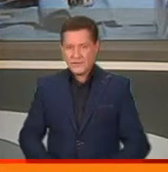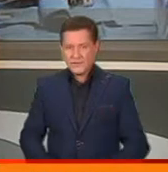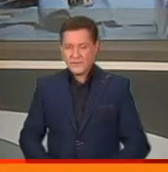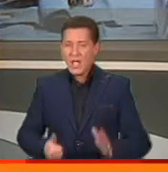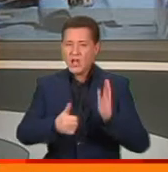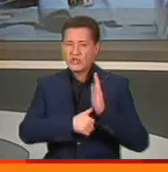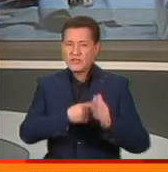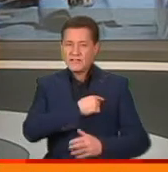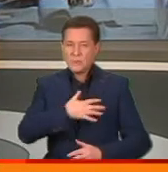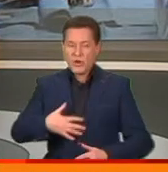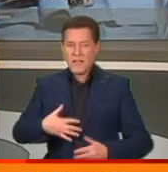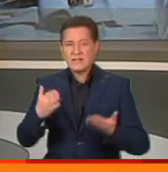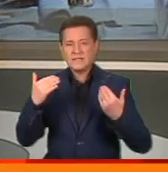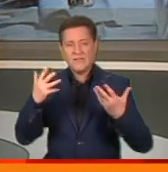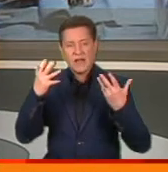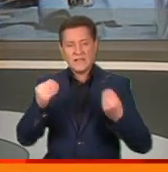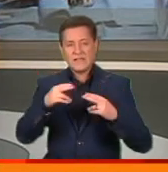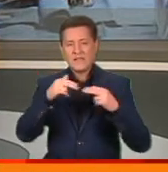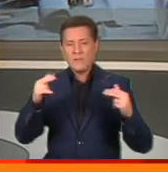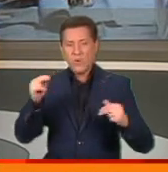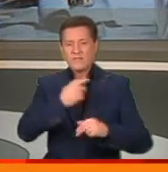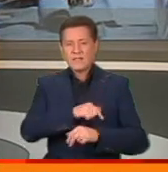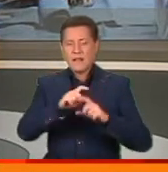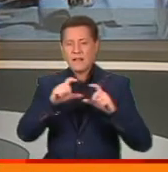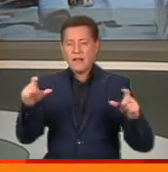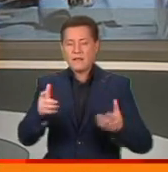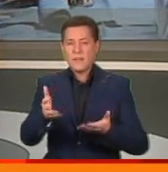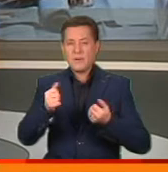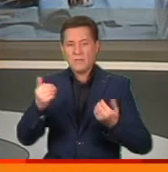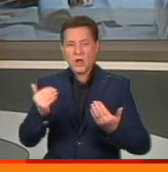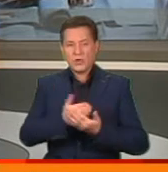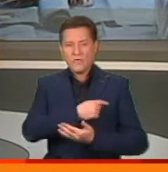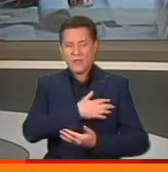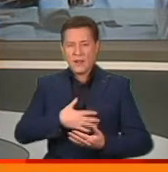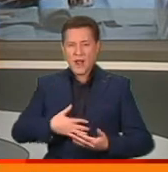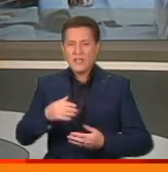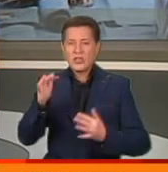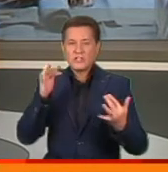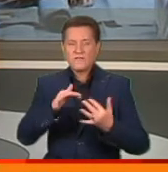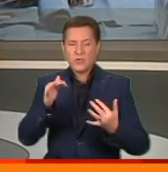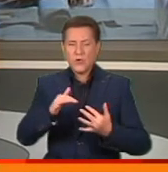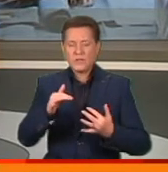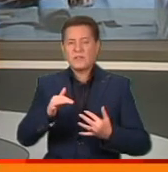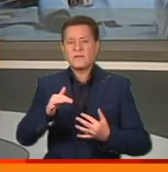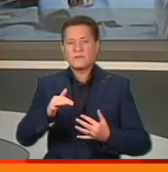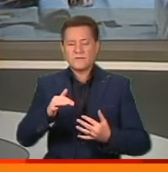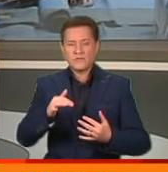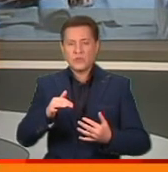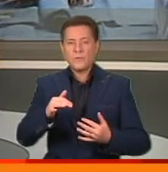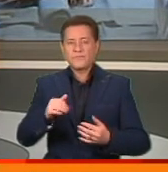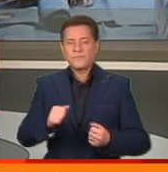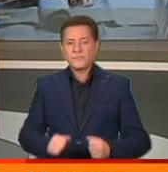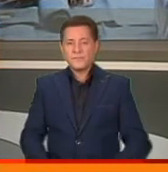6 поранених за вихідні. Дніпровська лікарня Мечникова приймає нові борти з фронту. Бійці із Авдіївки, Мар'їнки, Широкіного, Водяного